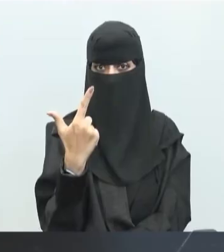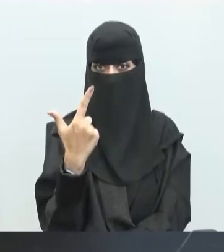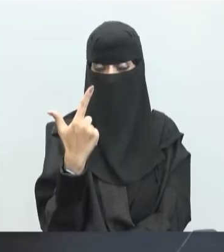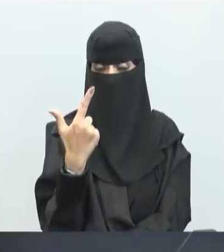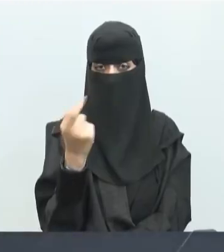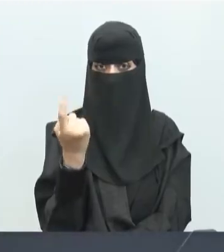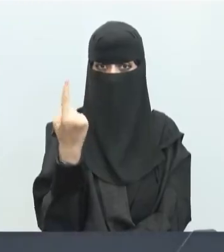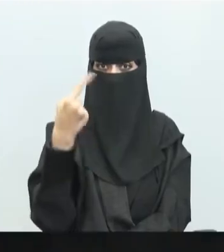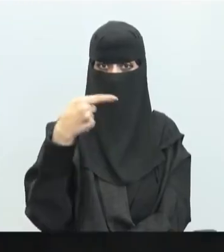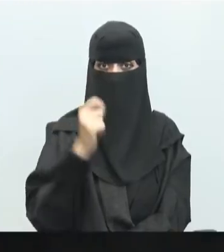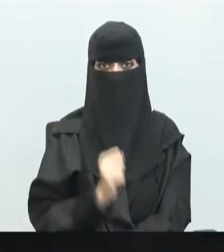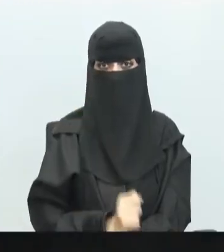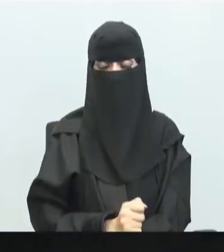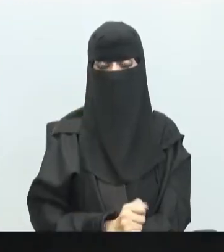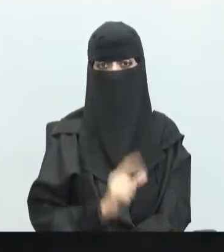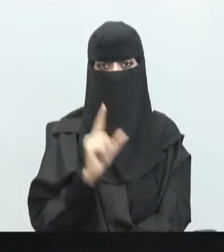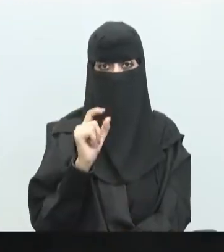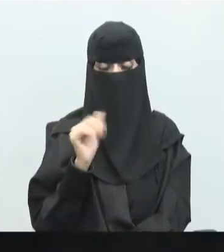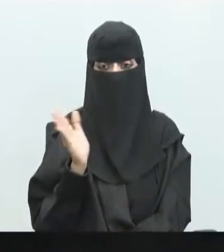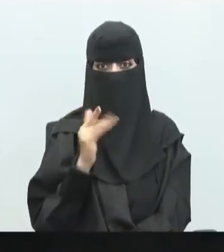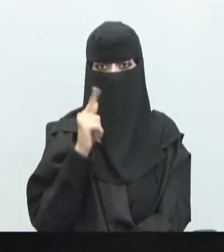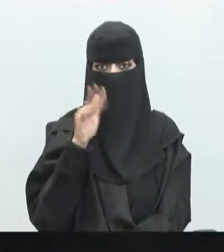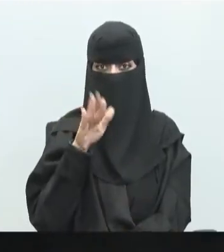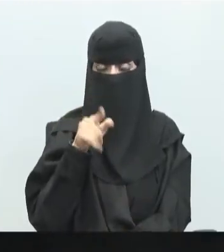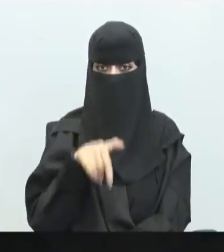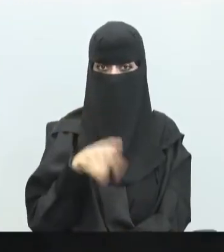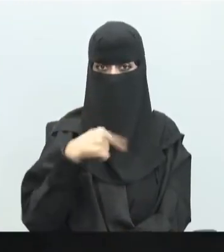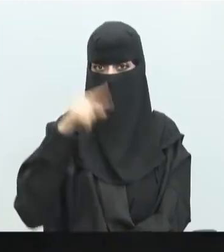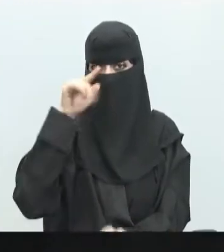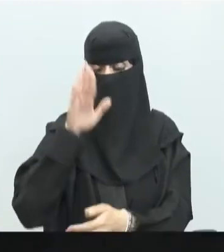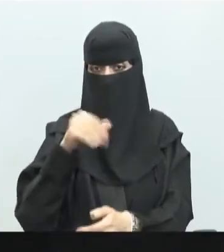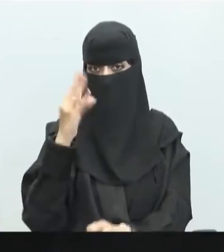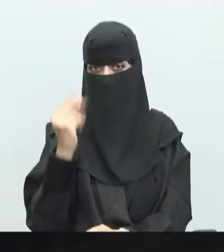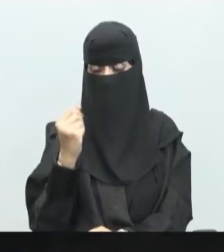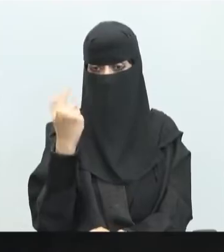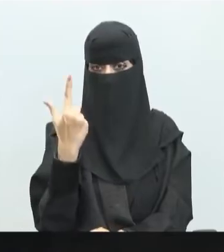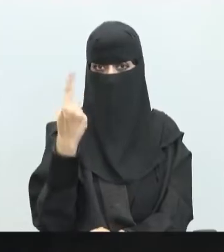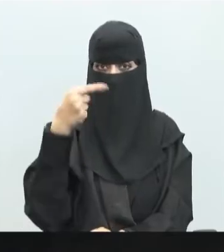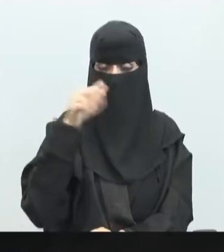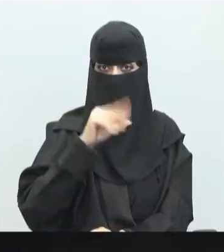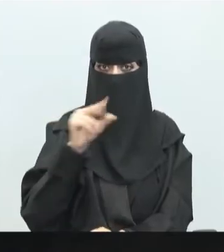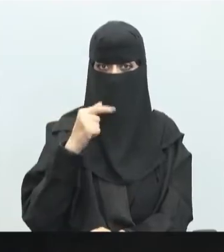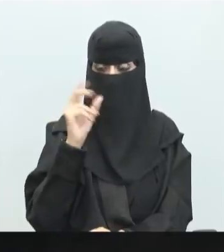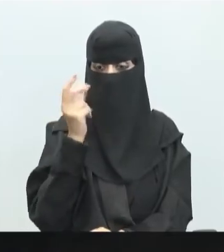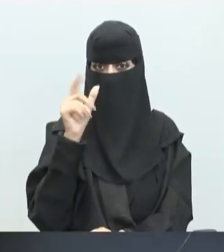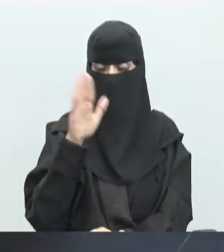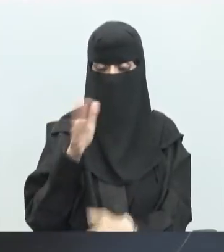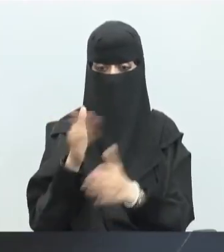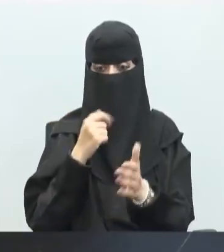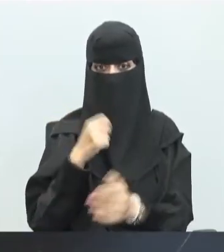مبدعين احسنتم 17 اذا هنا مثلنا العدد 17 عن طريق قطع العدد